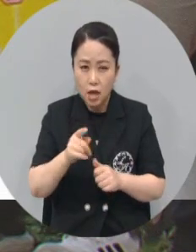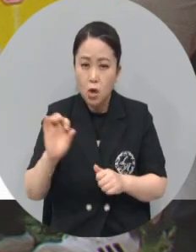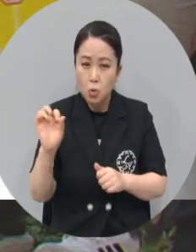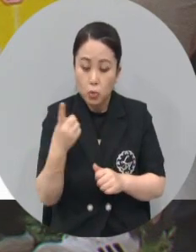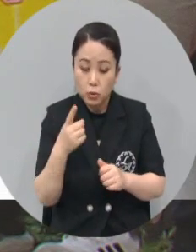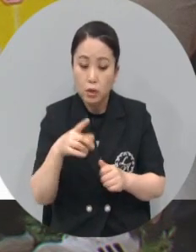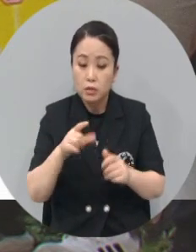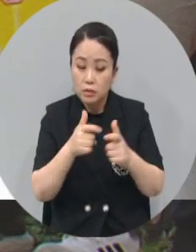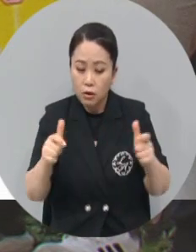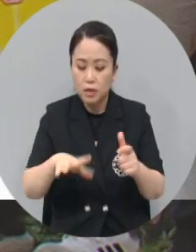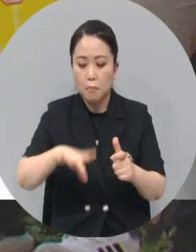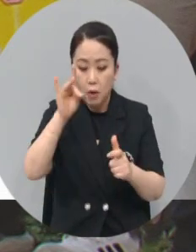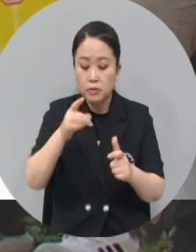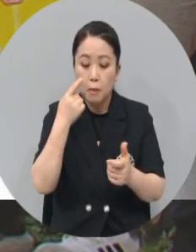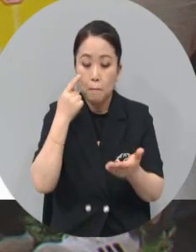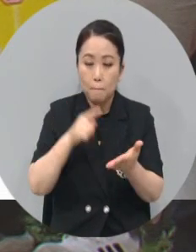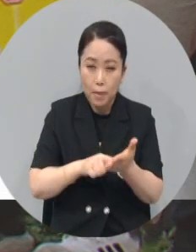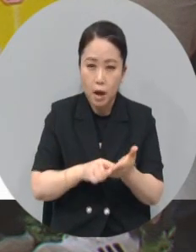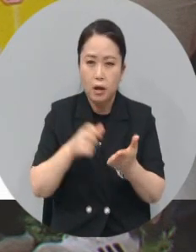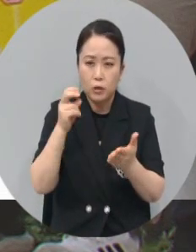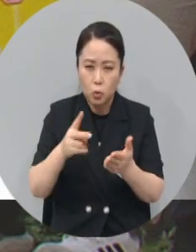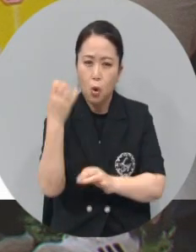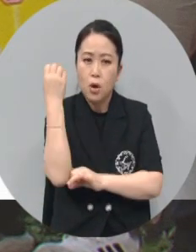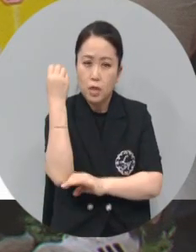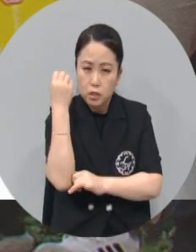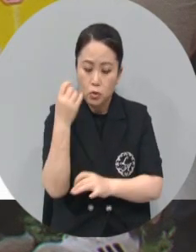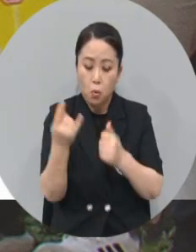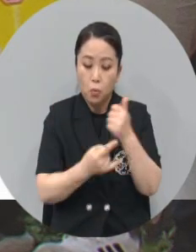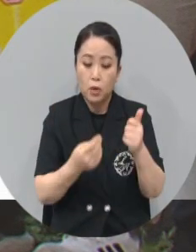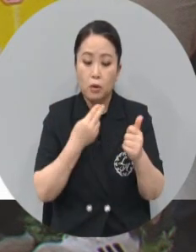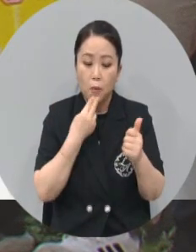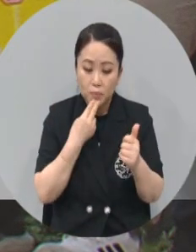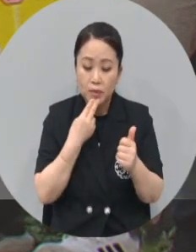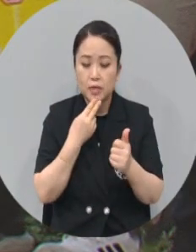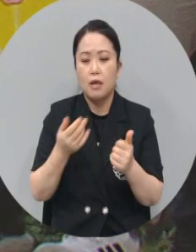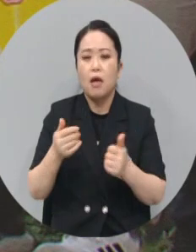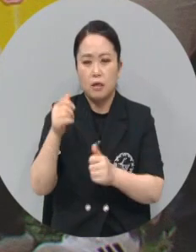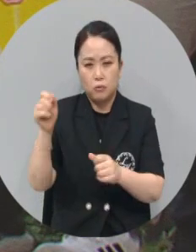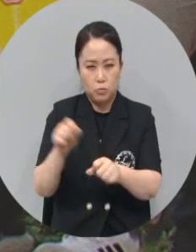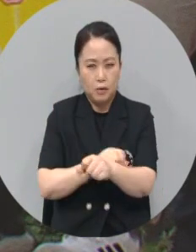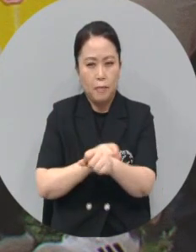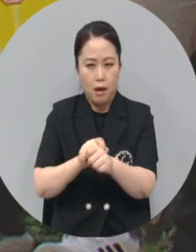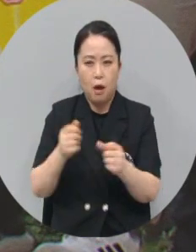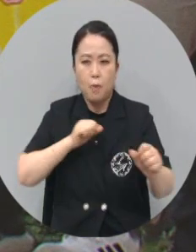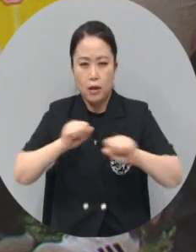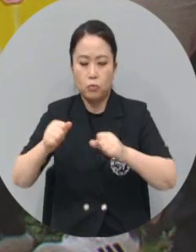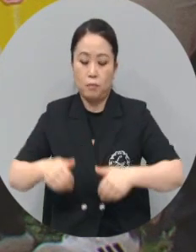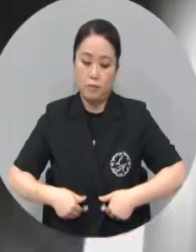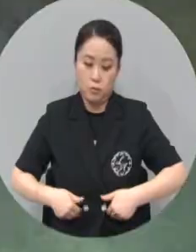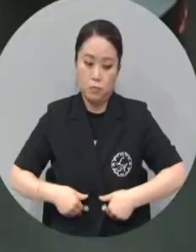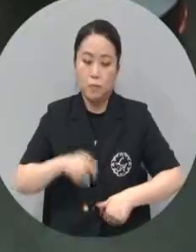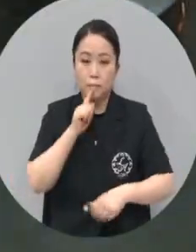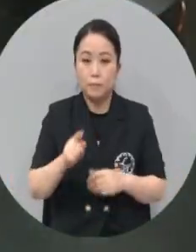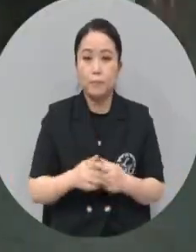위원회가 하지 않았던 차별화된 활동을 해야 한다는 점이 과제로 꼽히고 있습니다. 이두원 기자의 보도입니다.